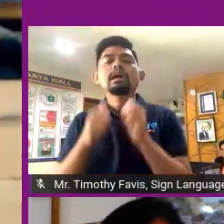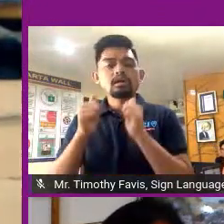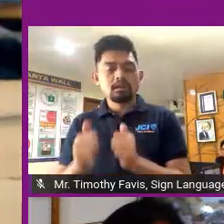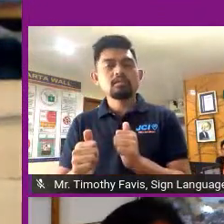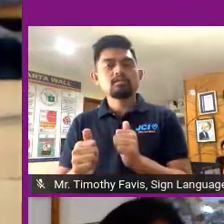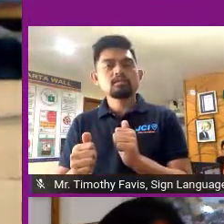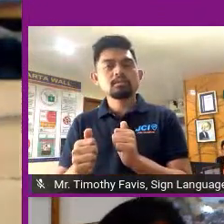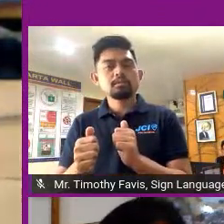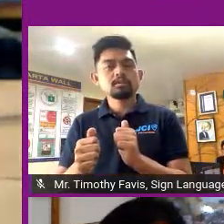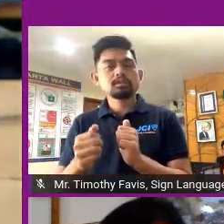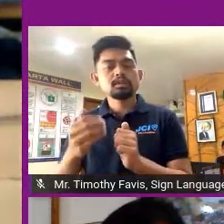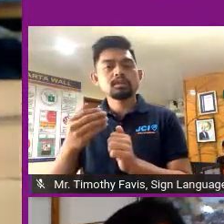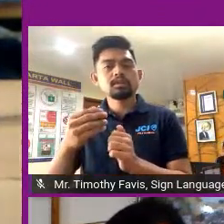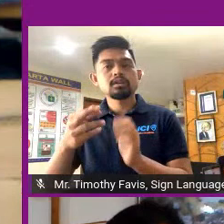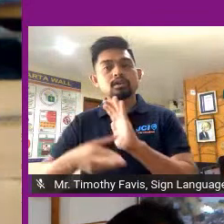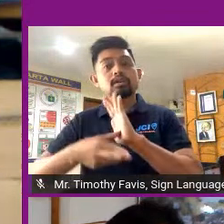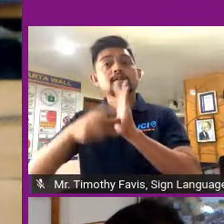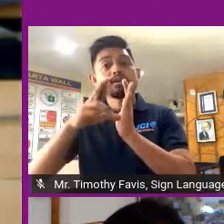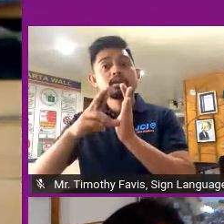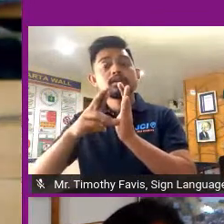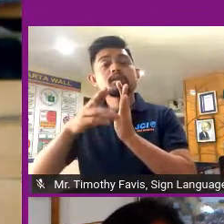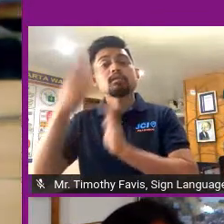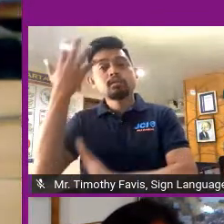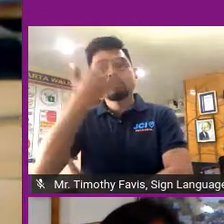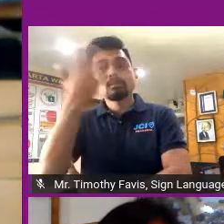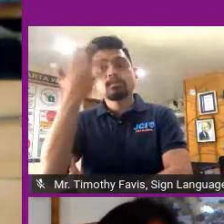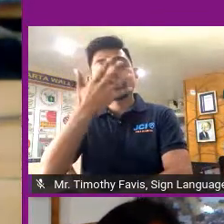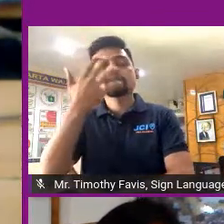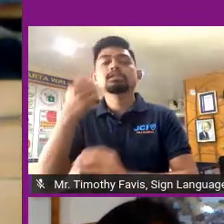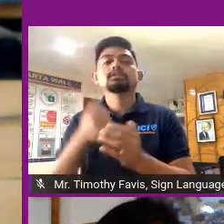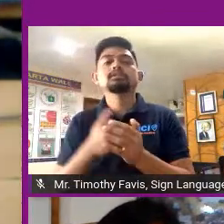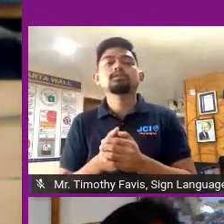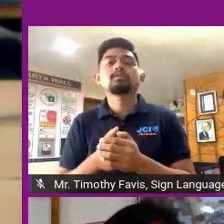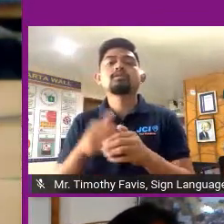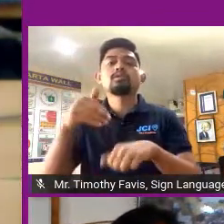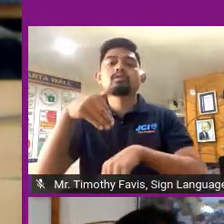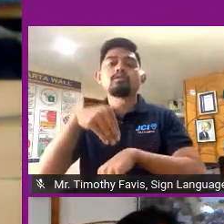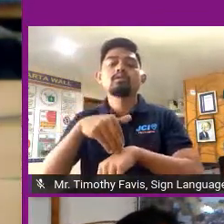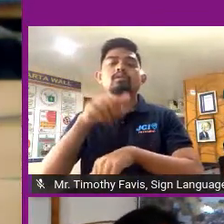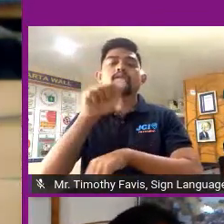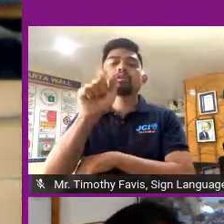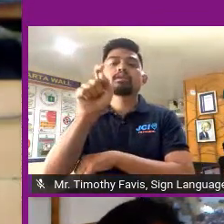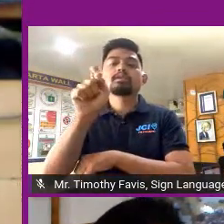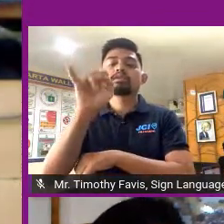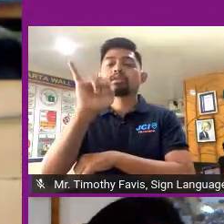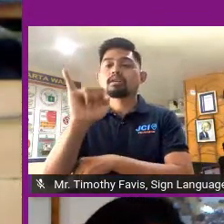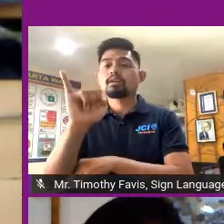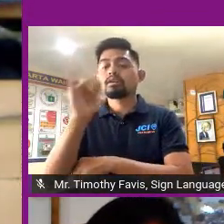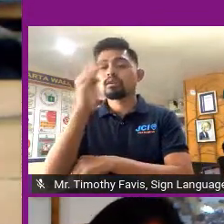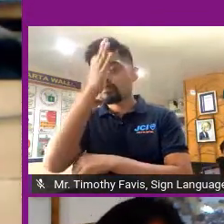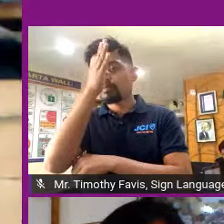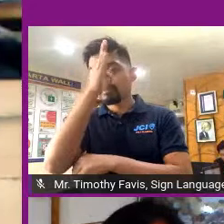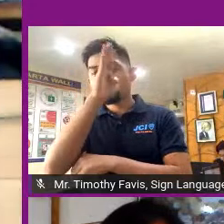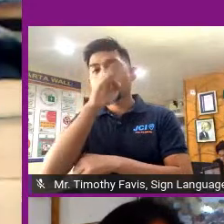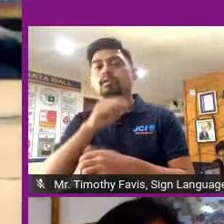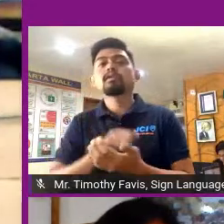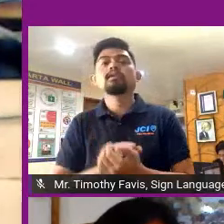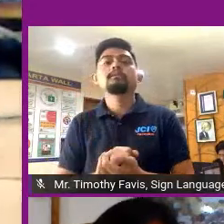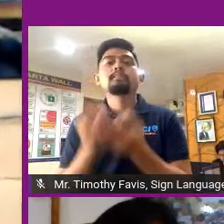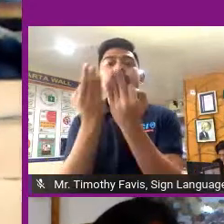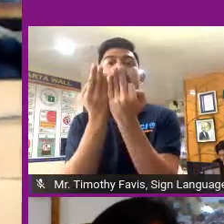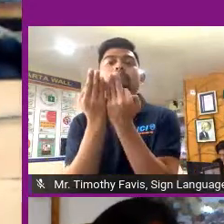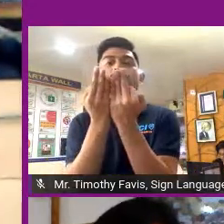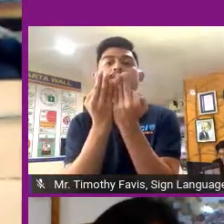o mapanood kasi may replay po kami ng episode na ito sa ating ATI Bicol Facebook page at